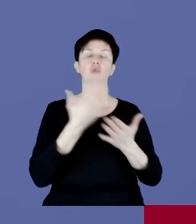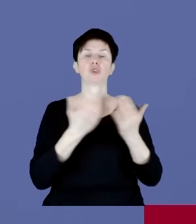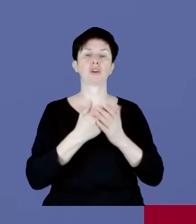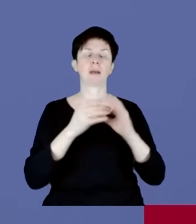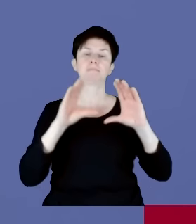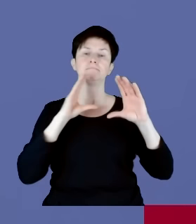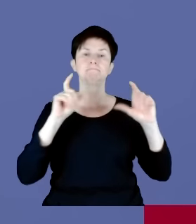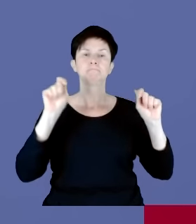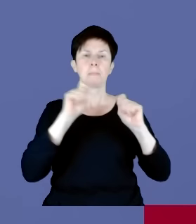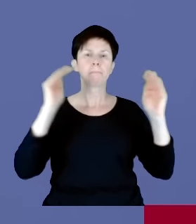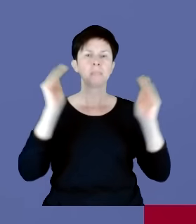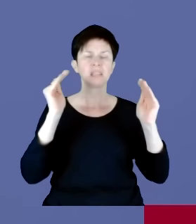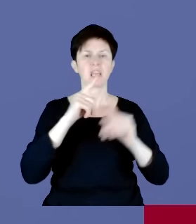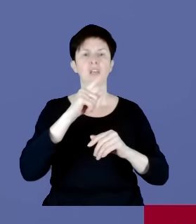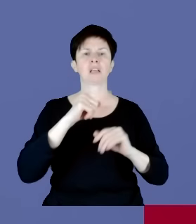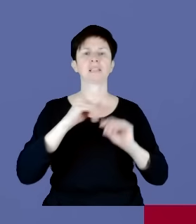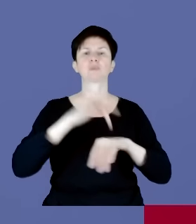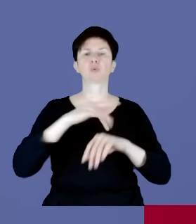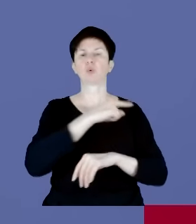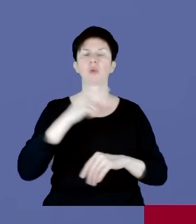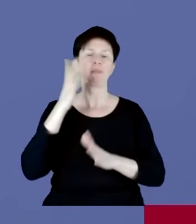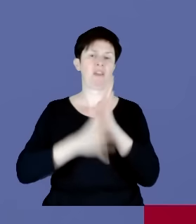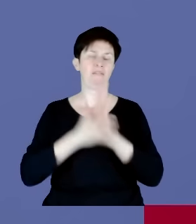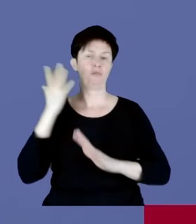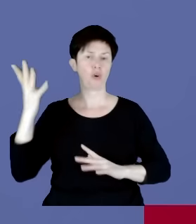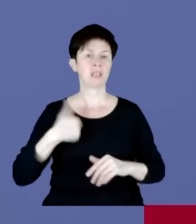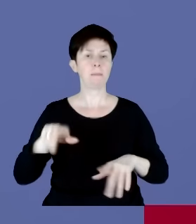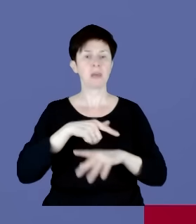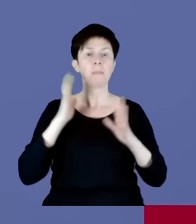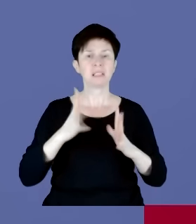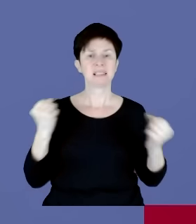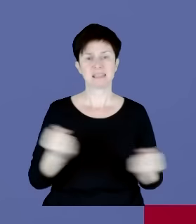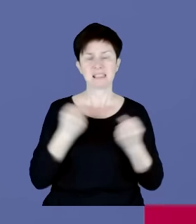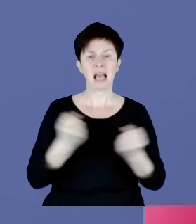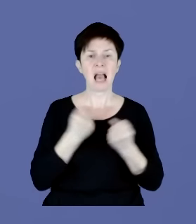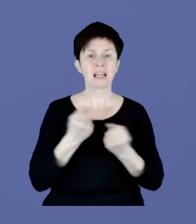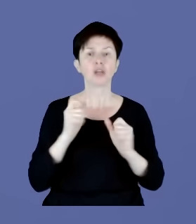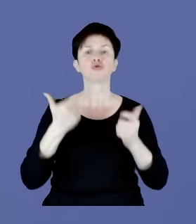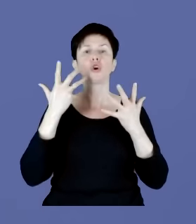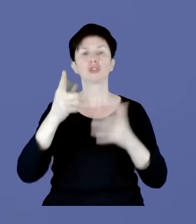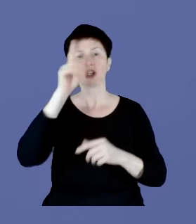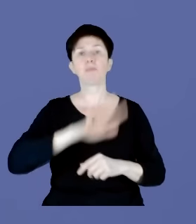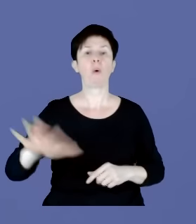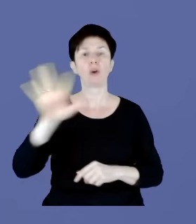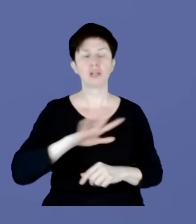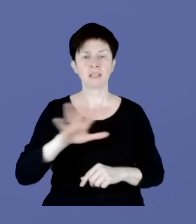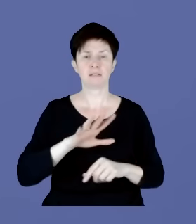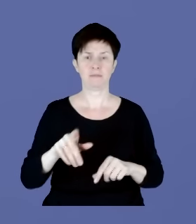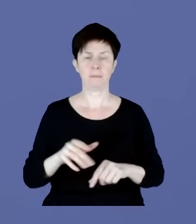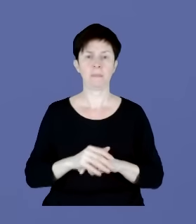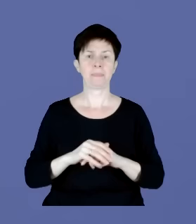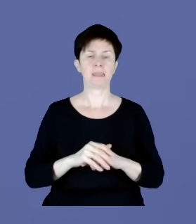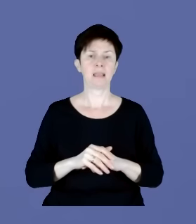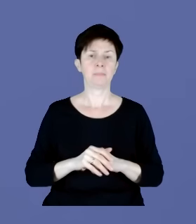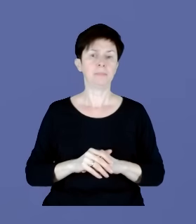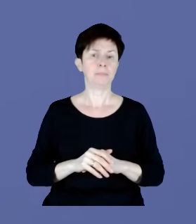czy pandemii, tak jak miało to miejsce kilka lat temu i starać się wychodzić naprzeciw oczekiwaniom społecznym, czyli grup społecznych związanych z przedsiębiorstwami.